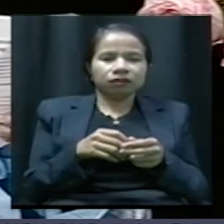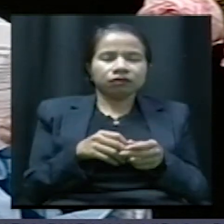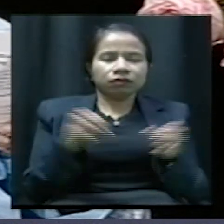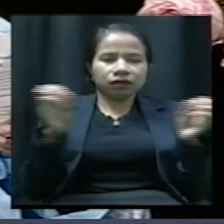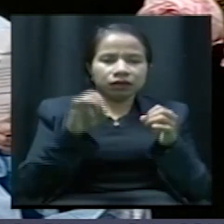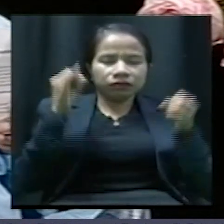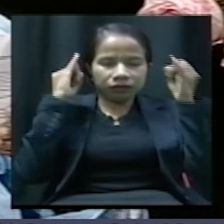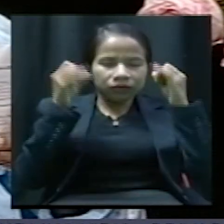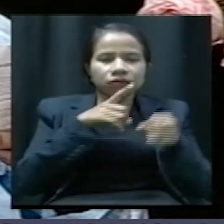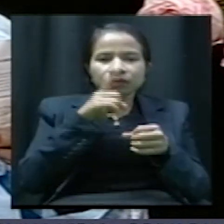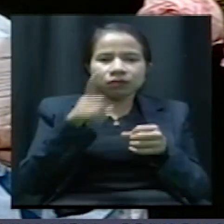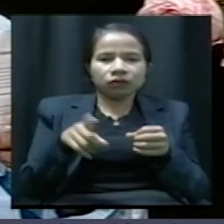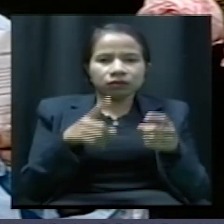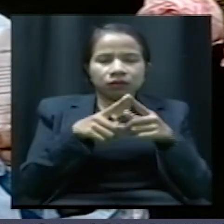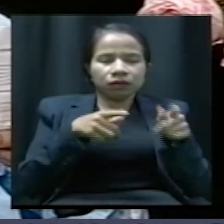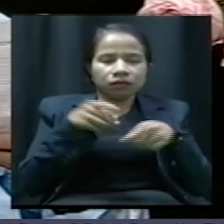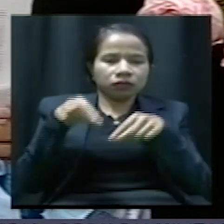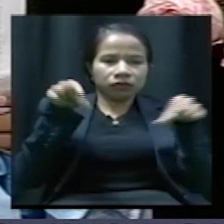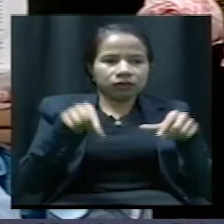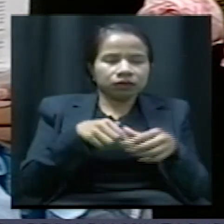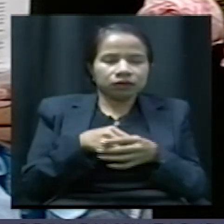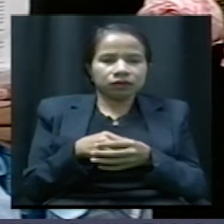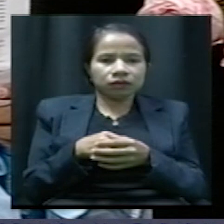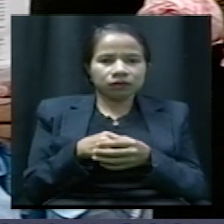ne mak klaro bania depois ansan